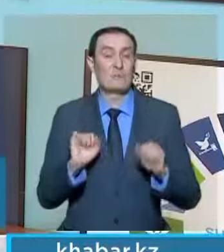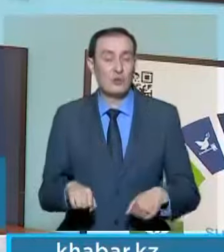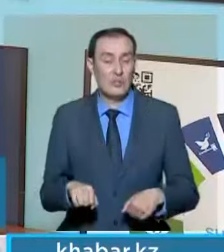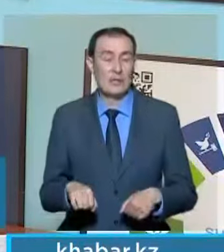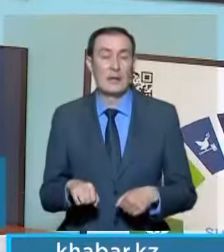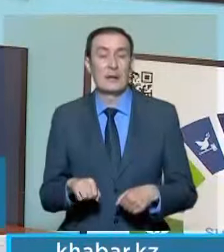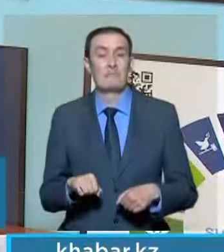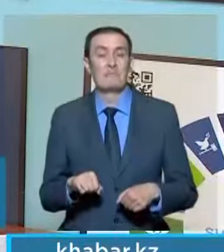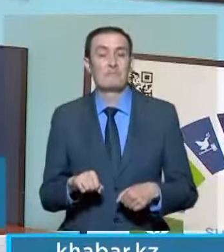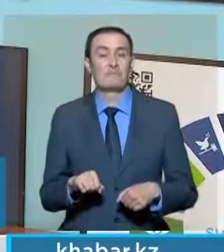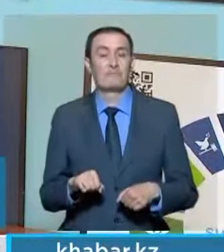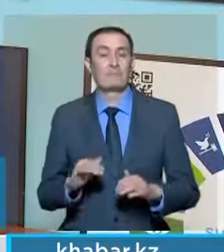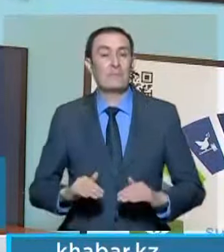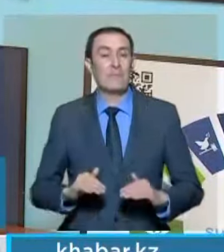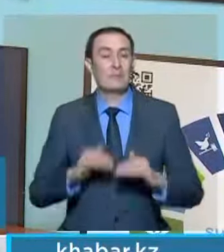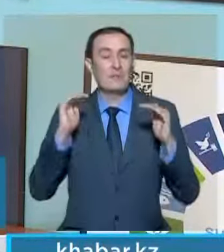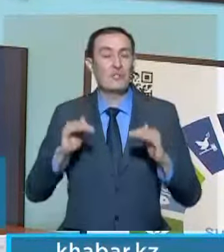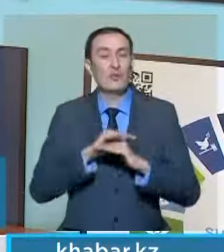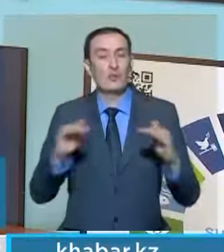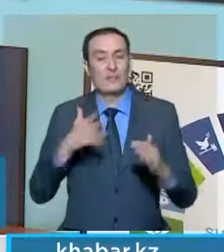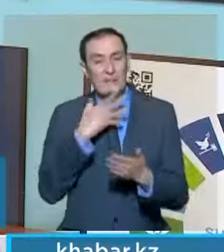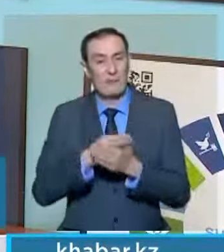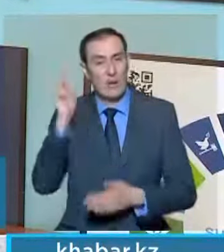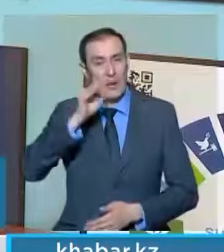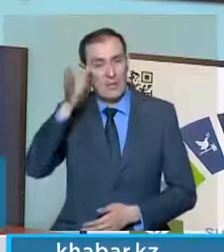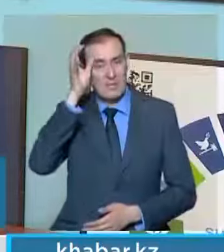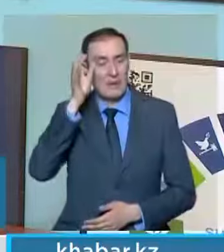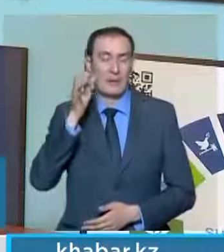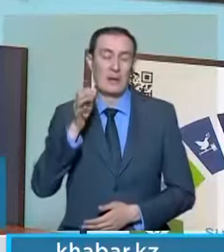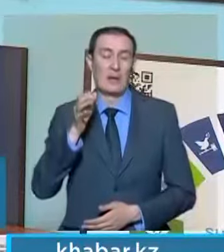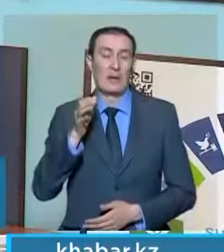в повышении уровня своего образования. То есть